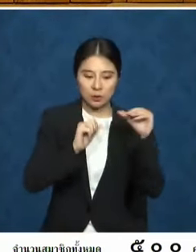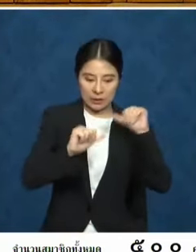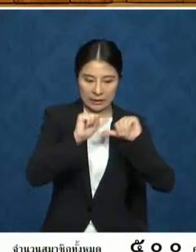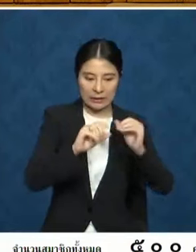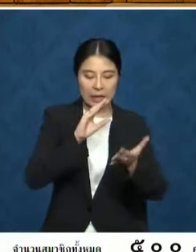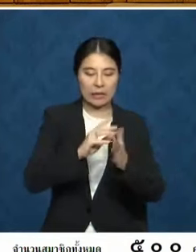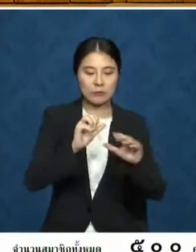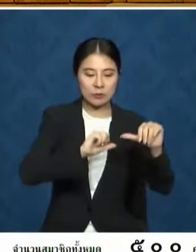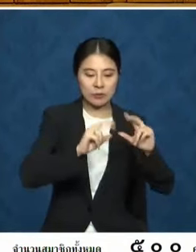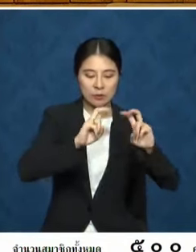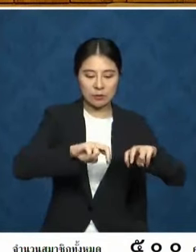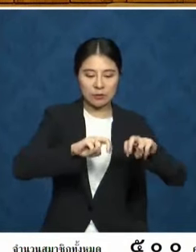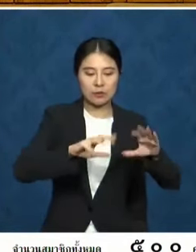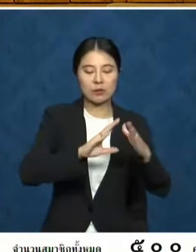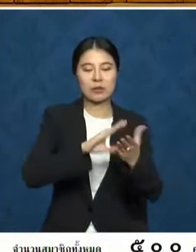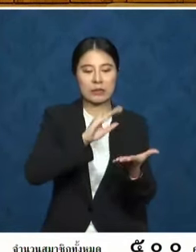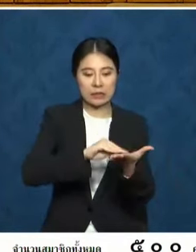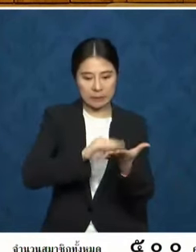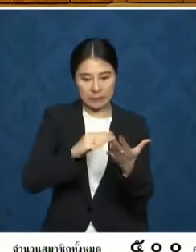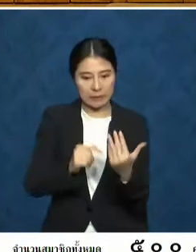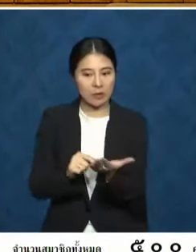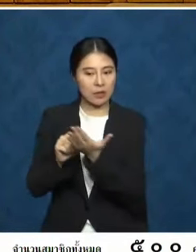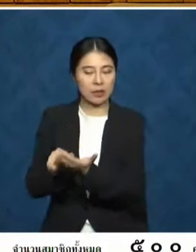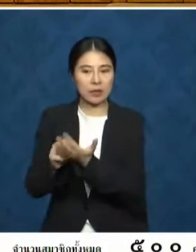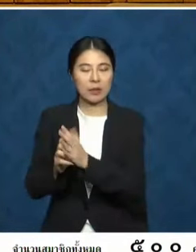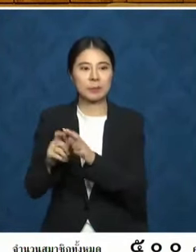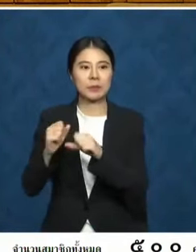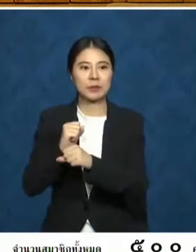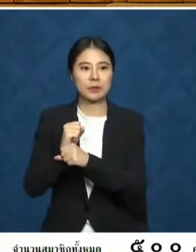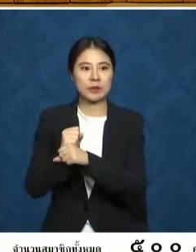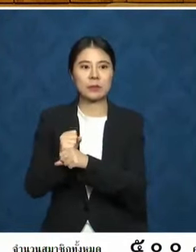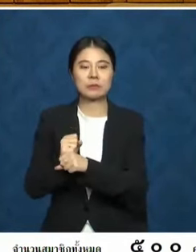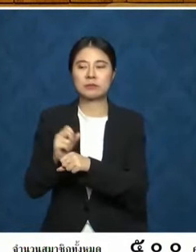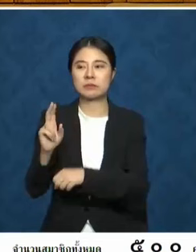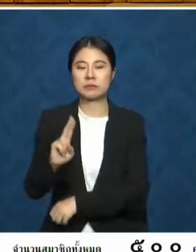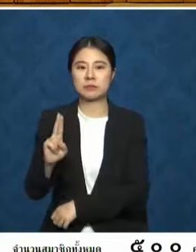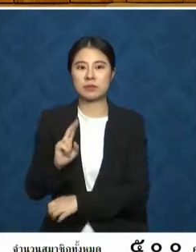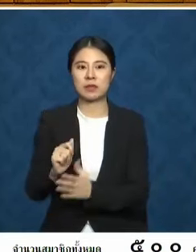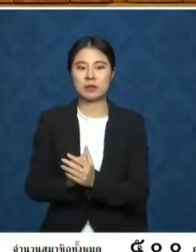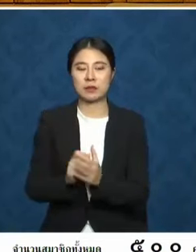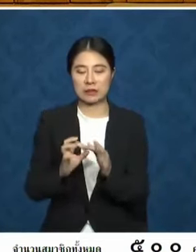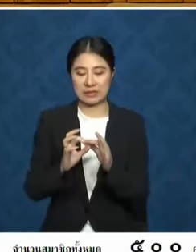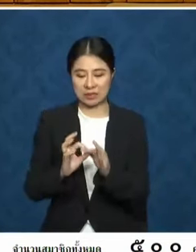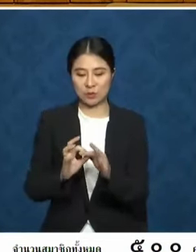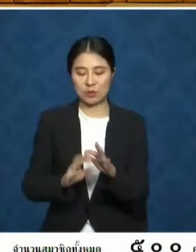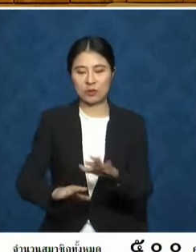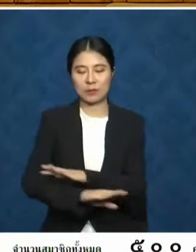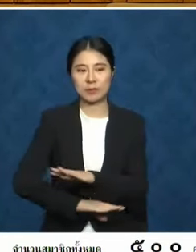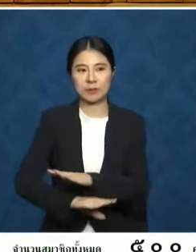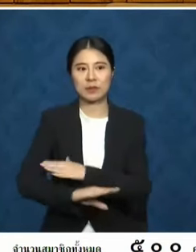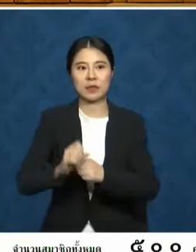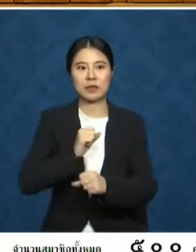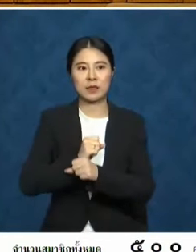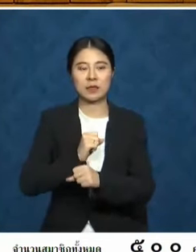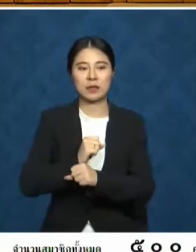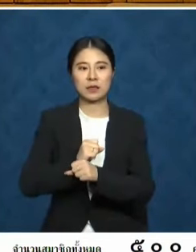ขอขพระคุณทุกท่านที่ได้ให้การสนับสนุนวันนี้จะใช้ตรงนี้ในการที่จะเป็ฐานเราก็ทำงานรวมกัน